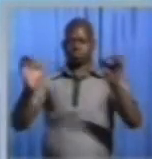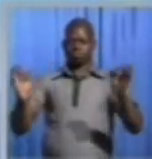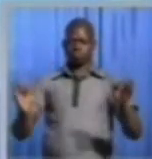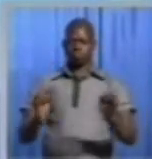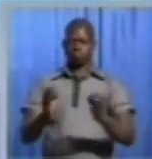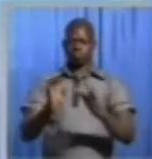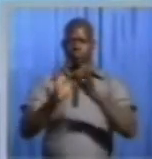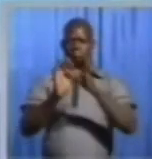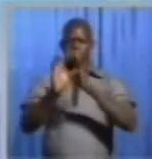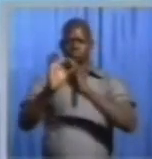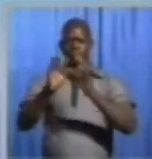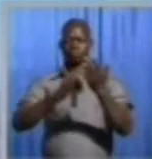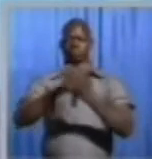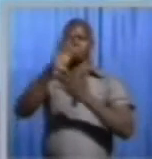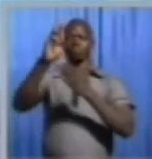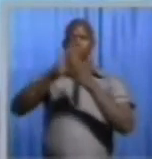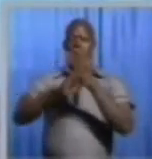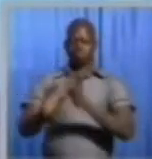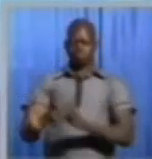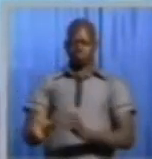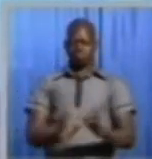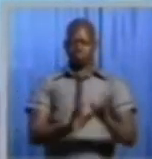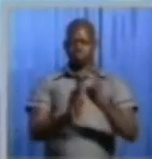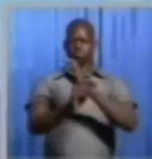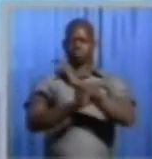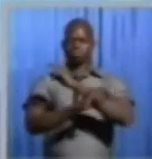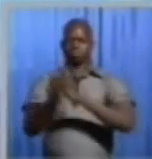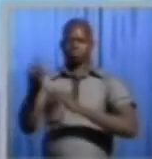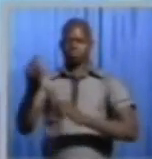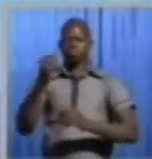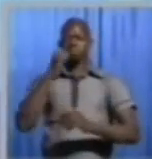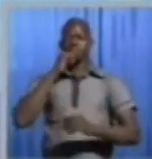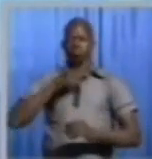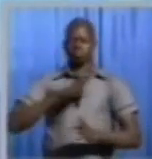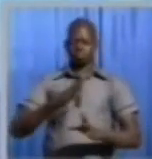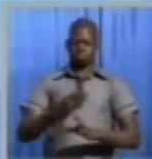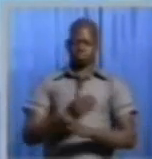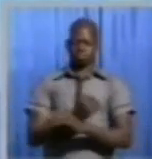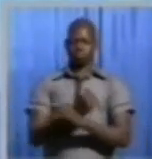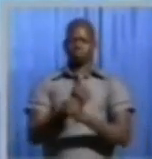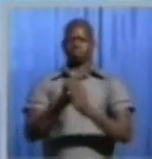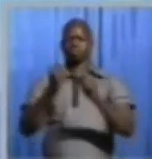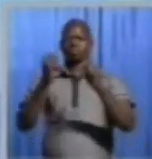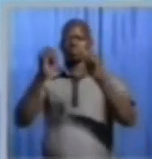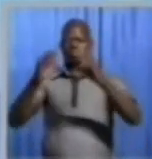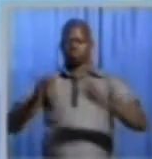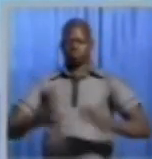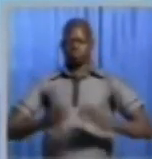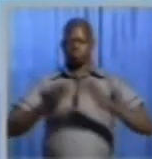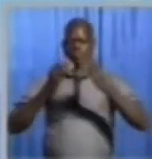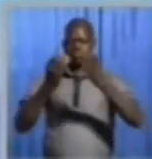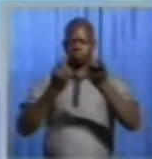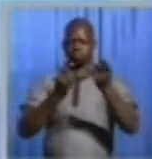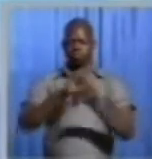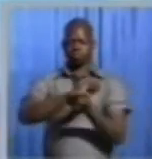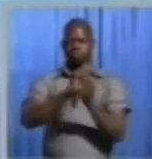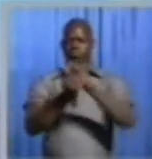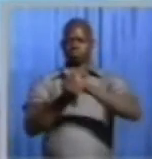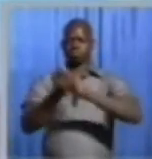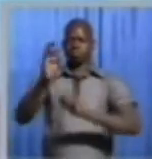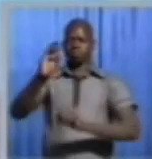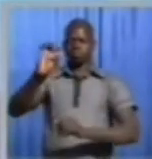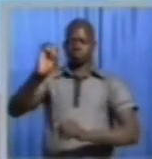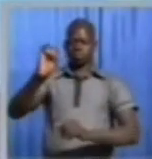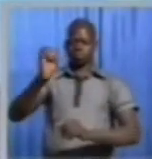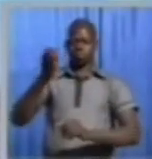mai prochain, la réalisatrice néo-zélandaise, seule femme détentrice de la Palme d'Or sur la Croisette, deviendra la 7e femme